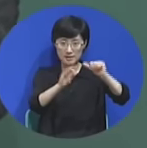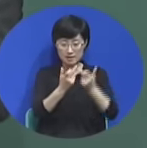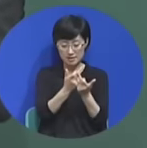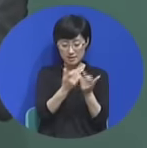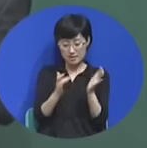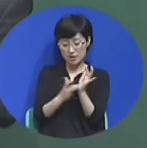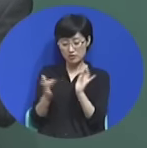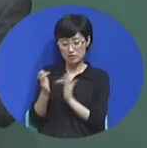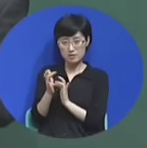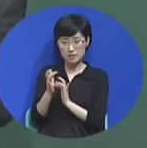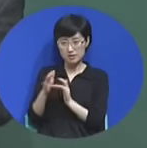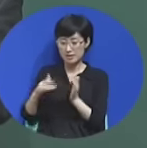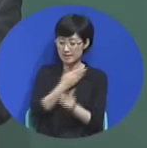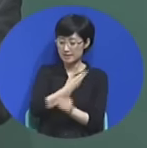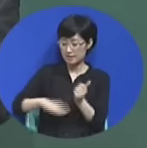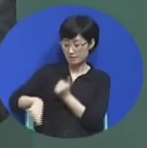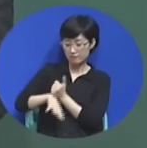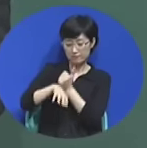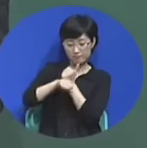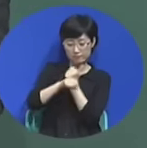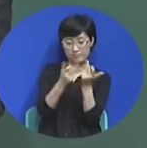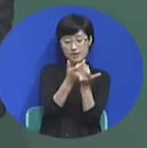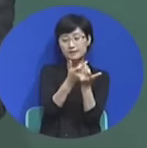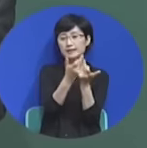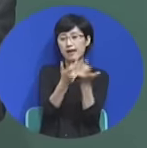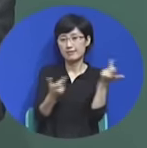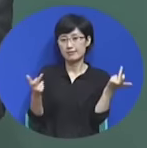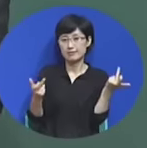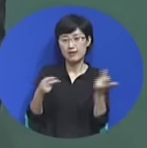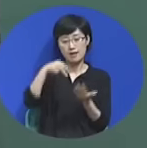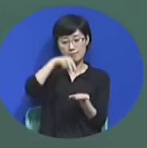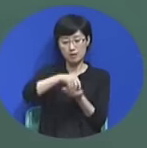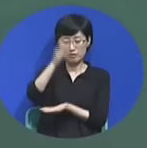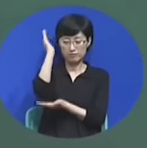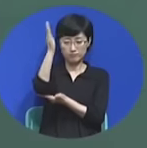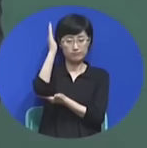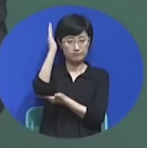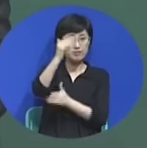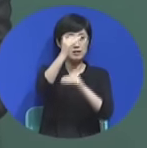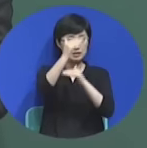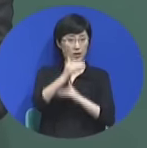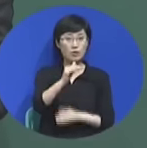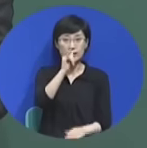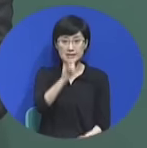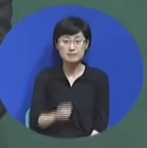在马太福音五章出来山上宝训。 예수님께서 이 땅에 오셔서 우리의 문제를 해결하기 시작하시죠.